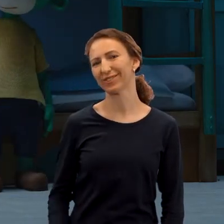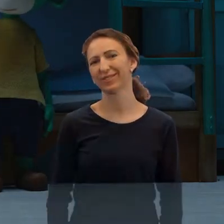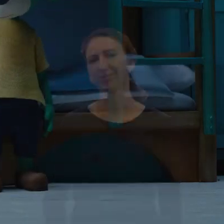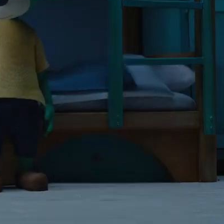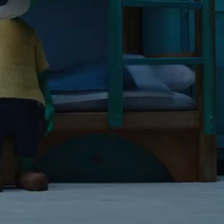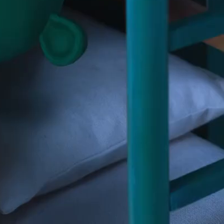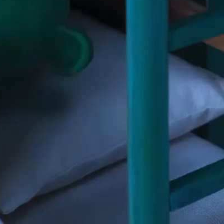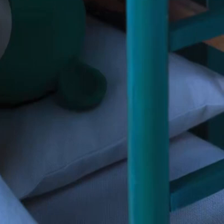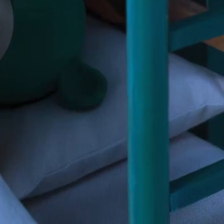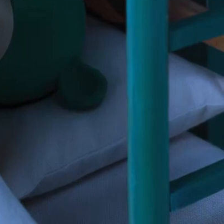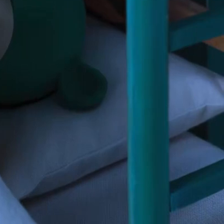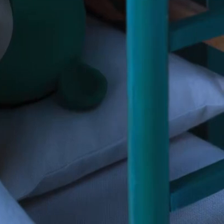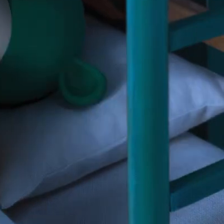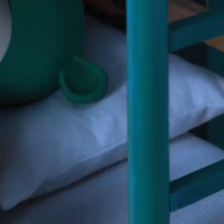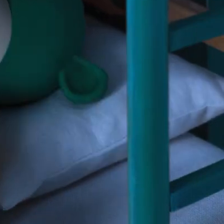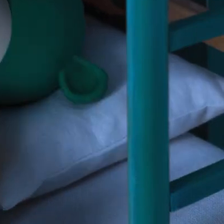Dobranoc, trefliku.